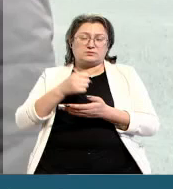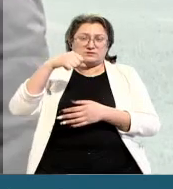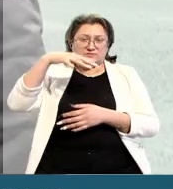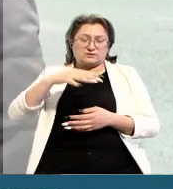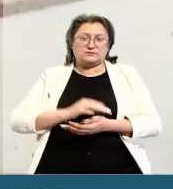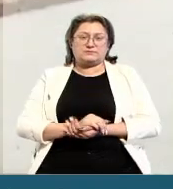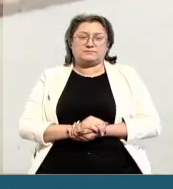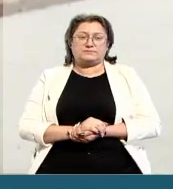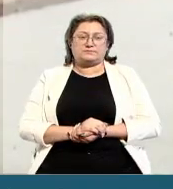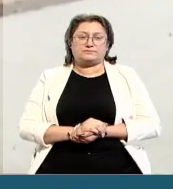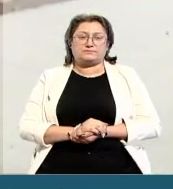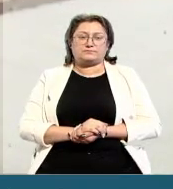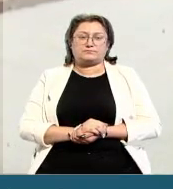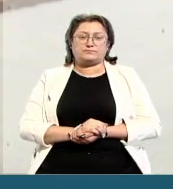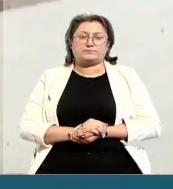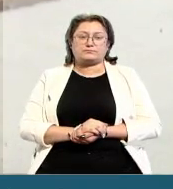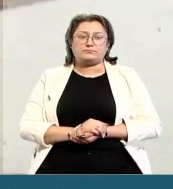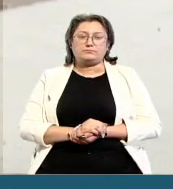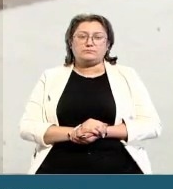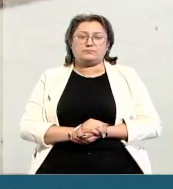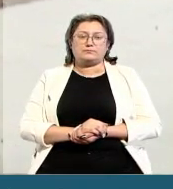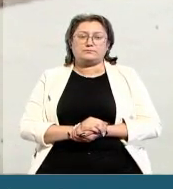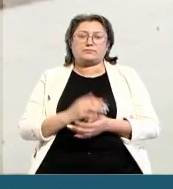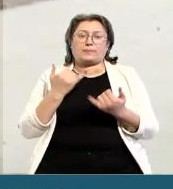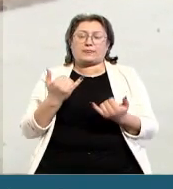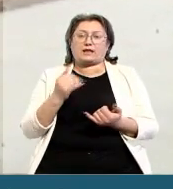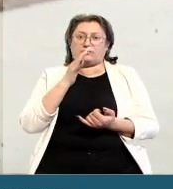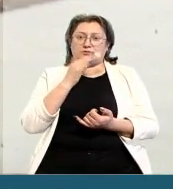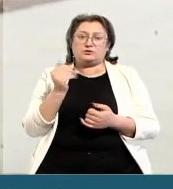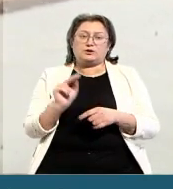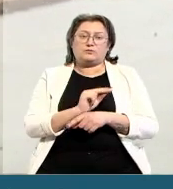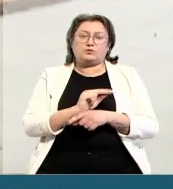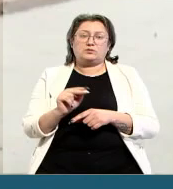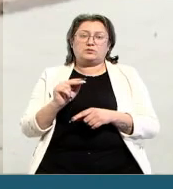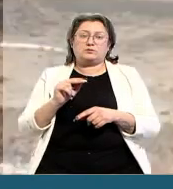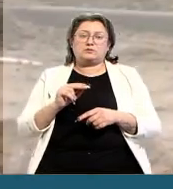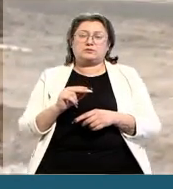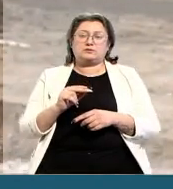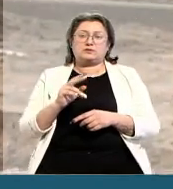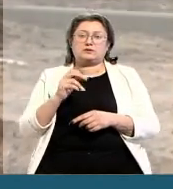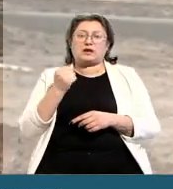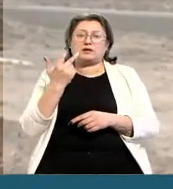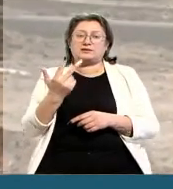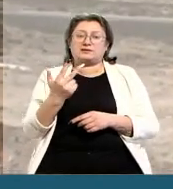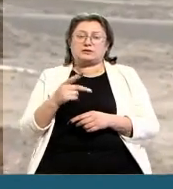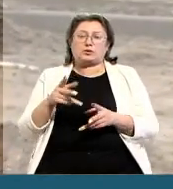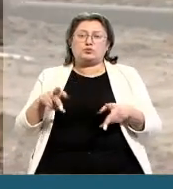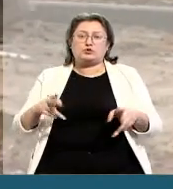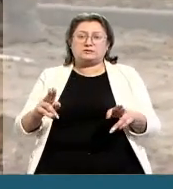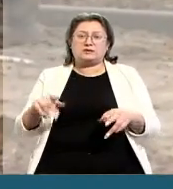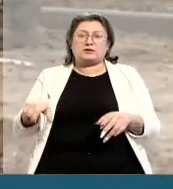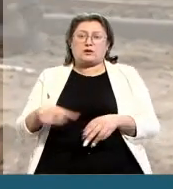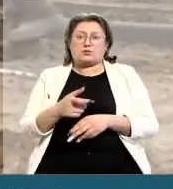жеткілікті. Қазіргі уақытта 3 жыл өткелінде жөндеу жүріп жатыр. Олардың екеуі Әйет кенті мен Рудный қаласының маңындағы